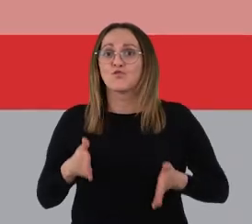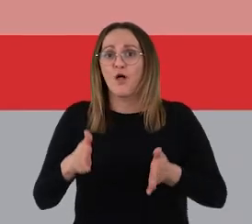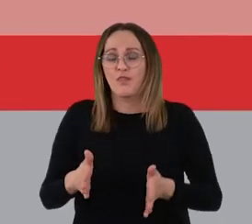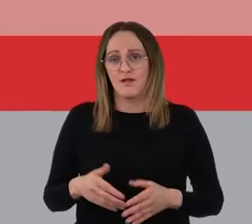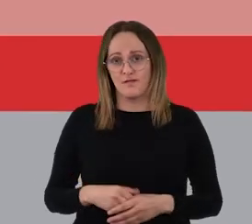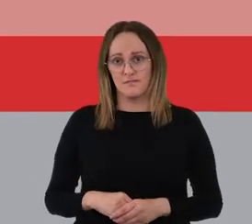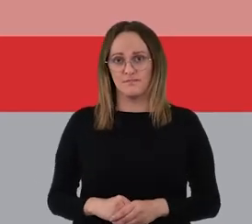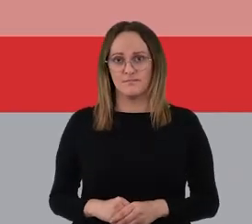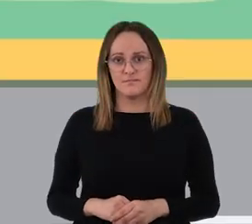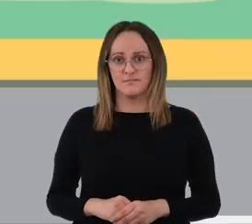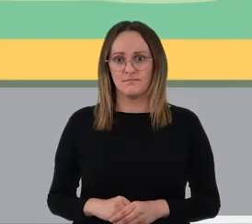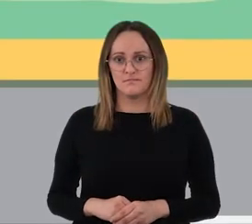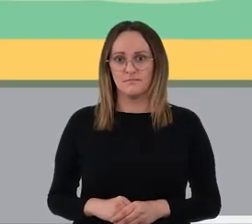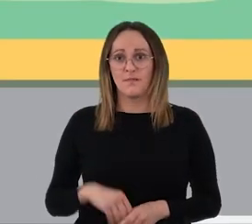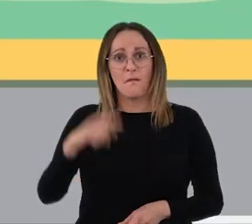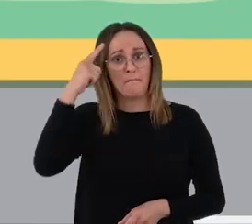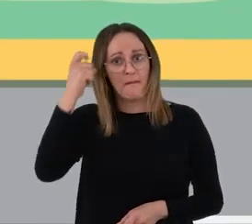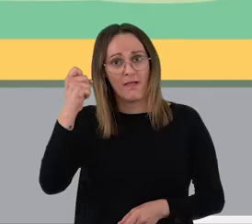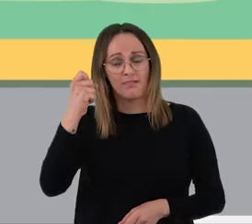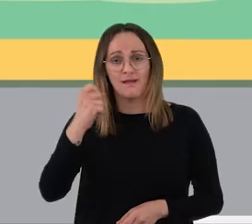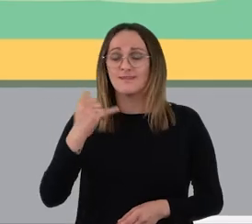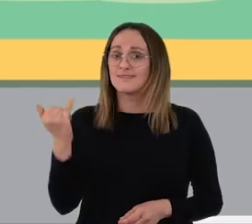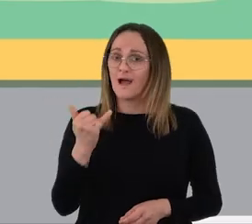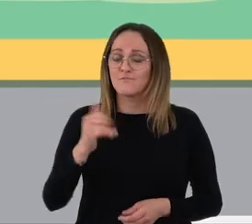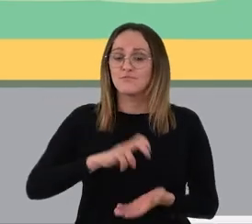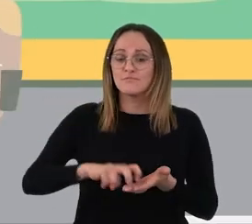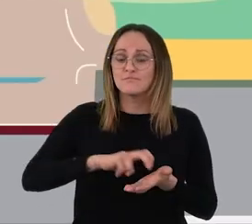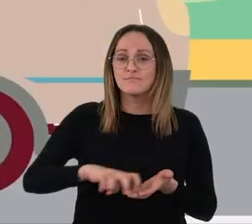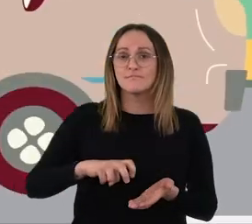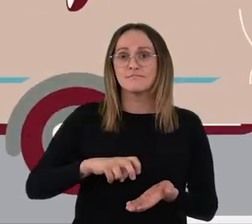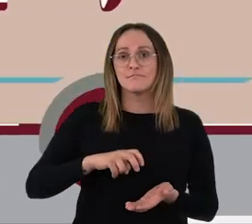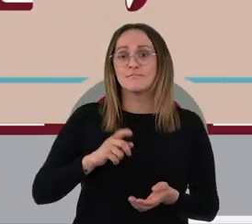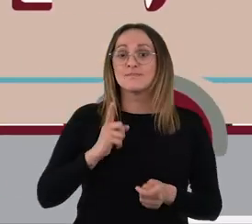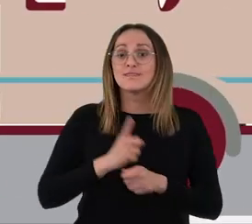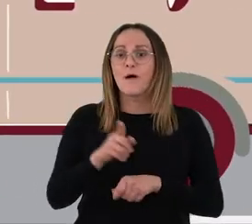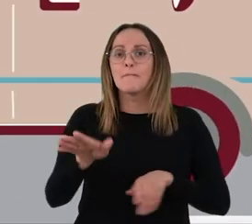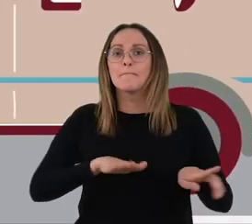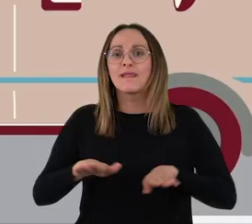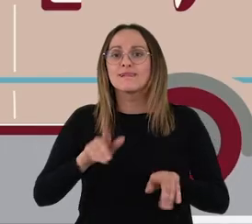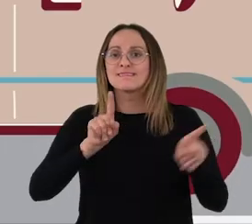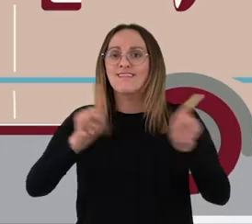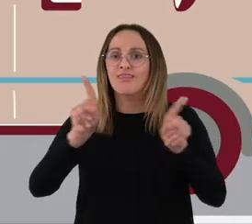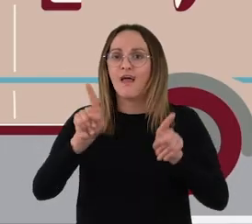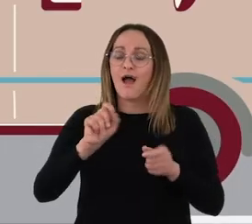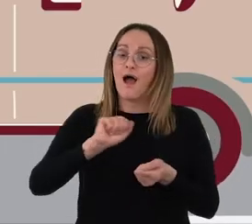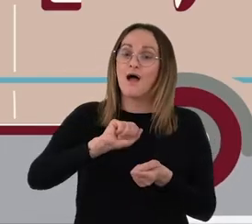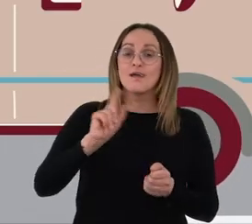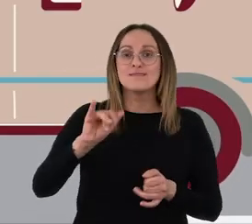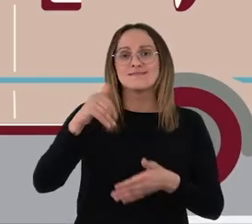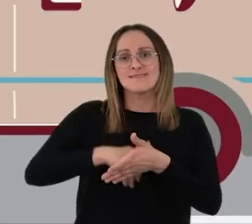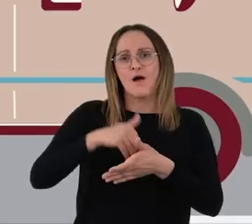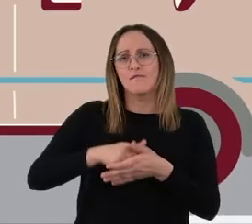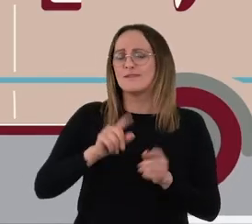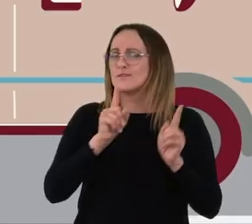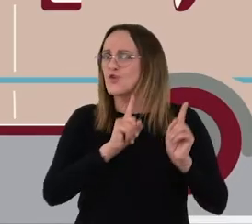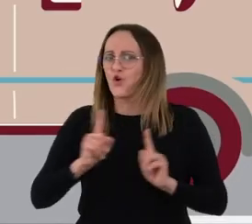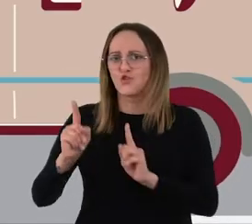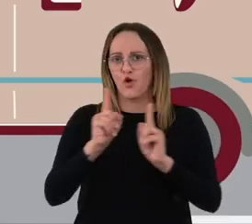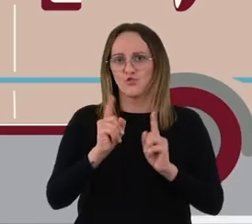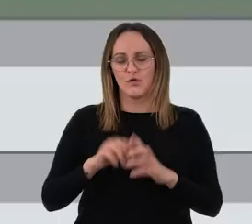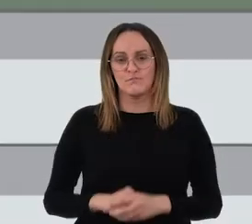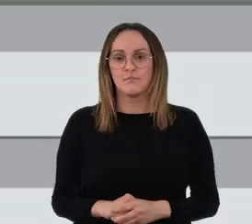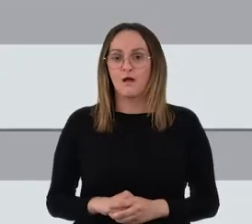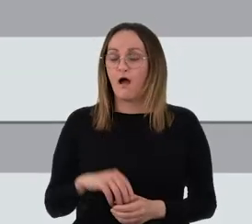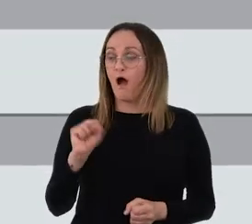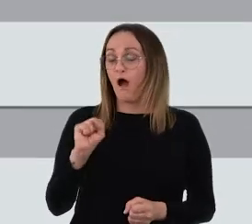drugą stronę jezdni. Pamiętaj, aby przechodzić przez jezdnię tylko w wyznaczonych miejscach i zachowywać szczególną